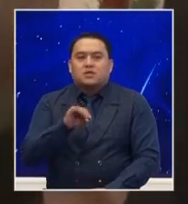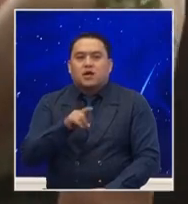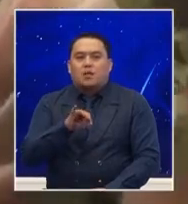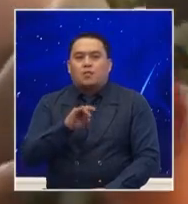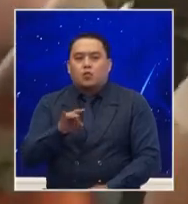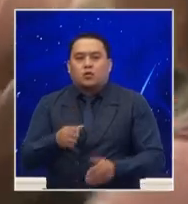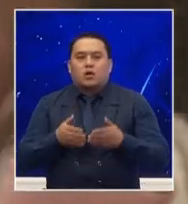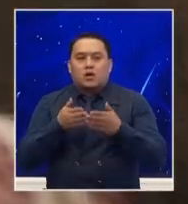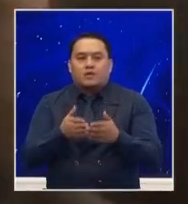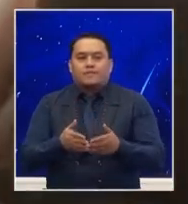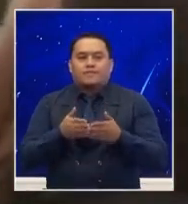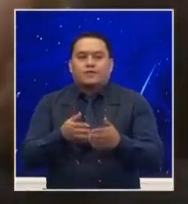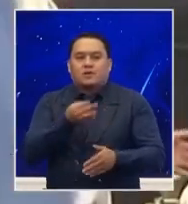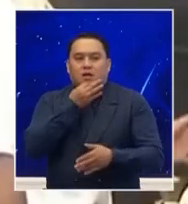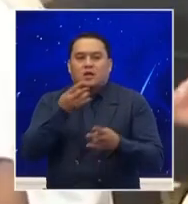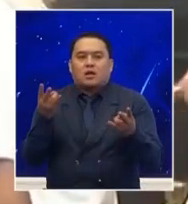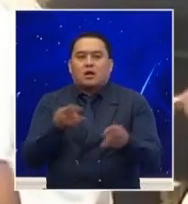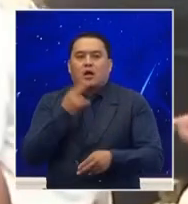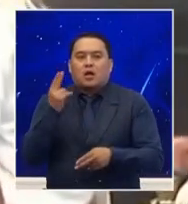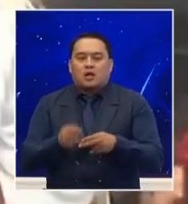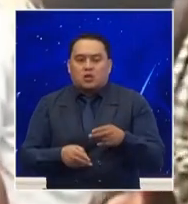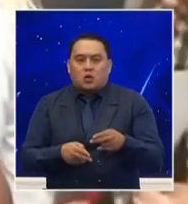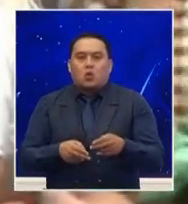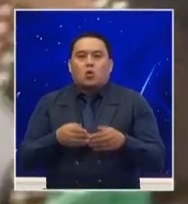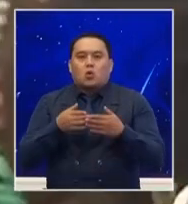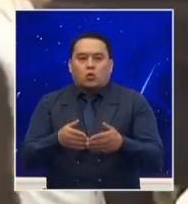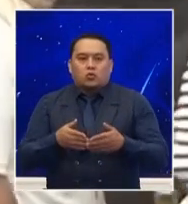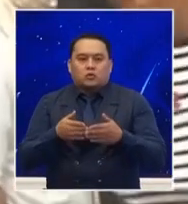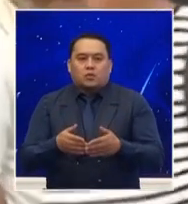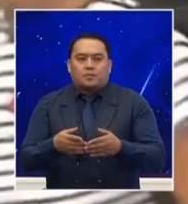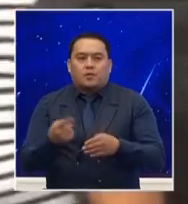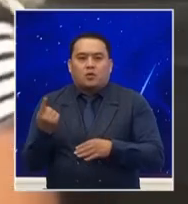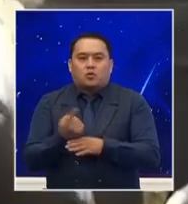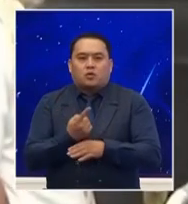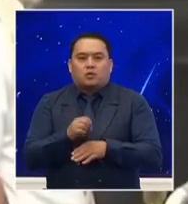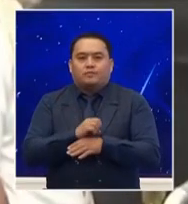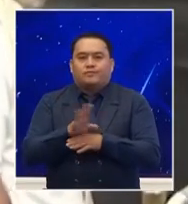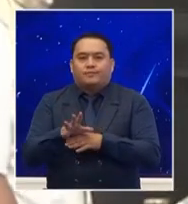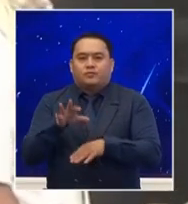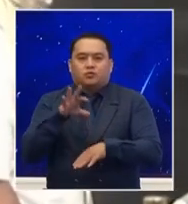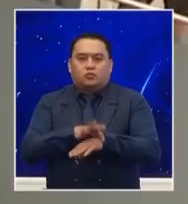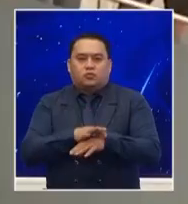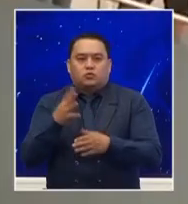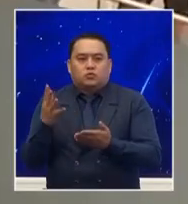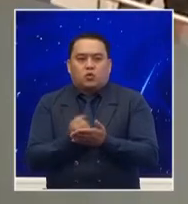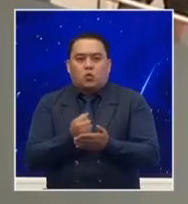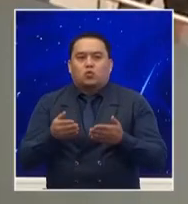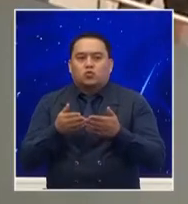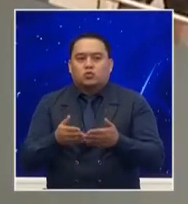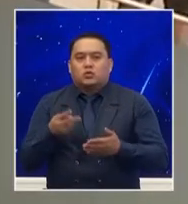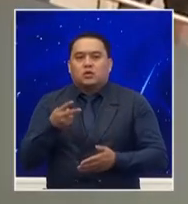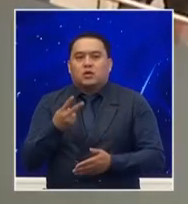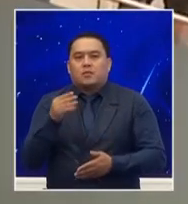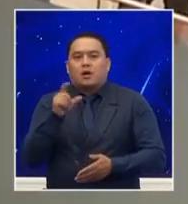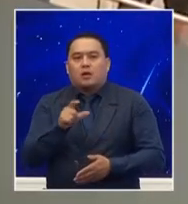кеме сапарын ерте аяқтауға мәжбүр болды. Өйткені кеме ішіндегі жолаушылардың бірінің коронавирус жұқтырғаны анықталды. Су көлігіне 2000-дай адам